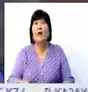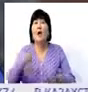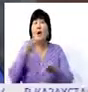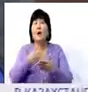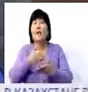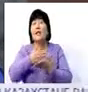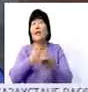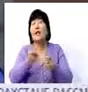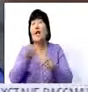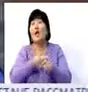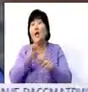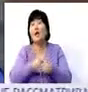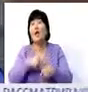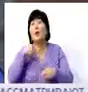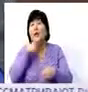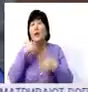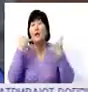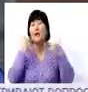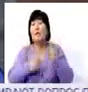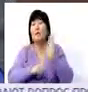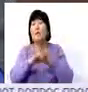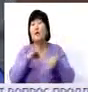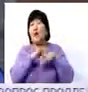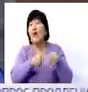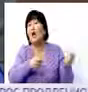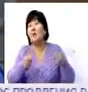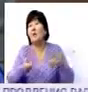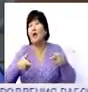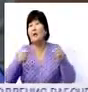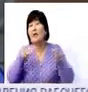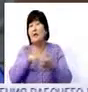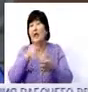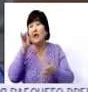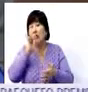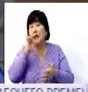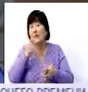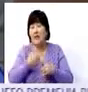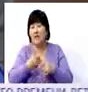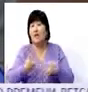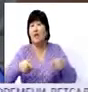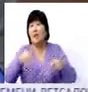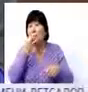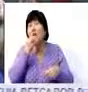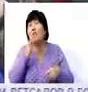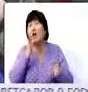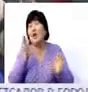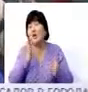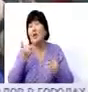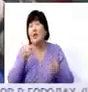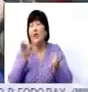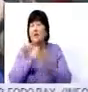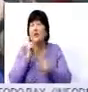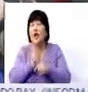подорожание хлеба, картофеля и говядины произошло из-за перевозок, точнее повышения цен на ГСМ. Подорожание яиц сезонное. В целях